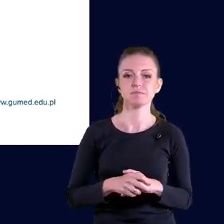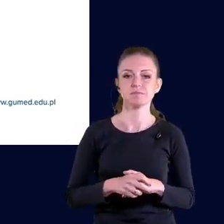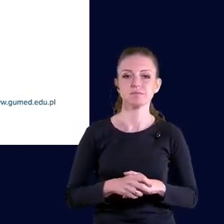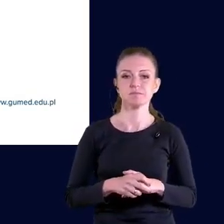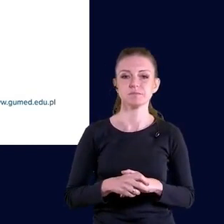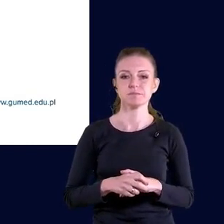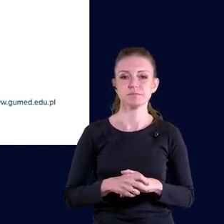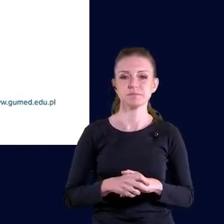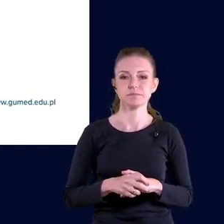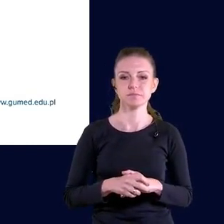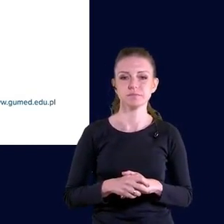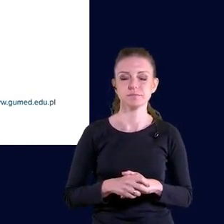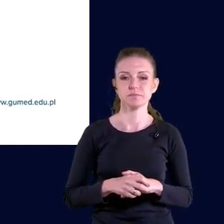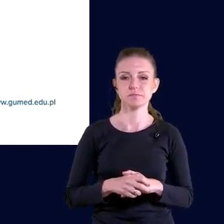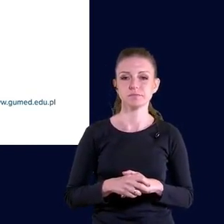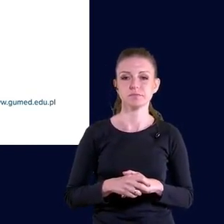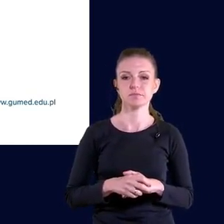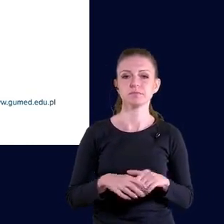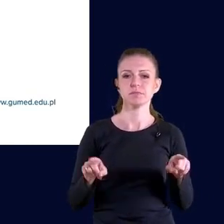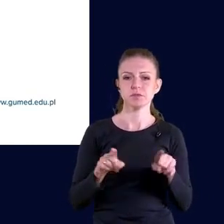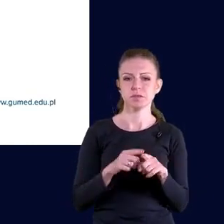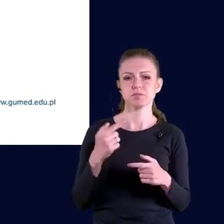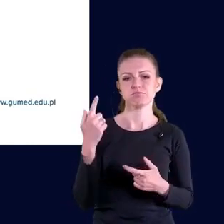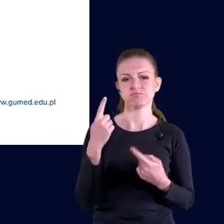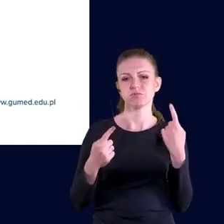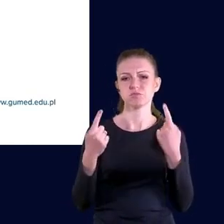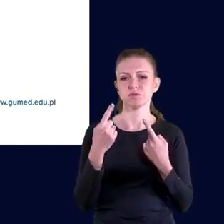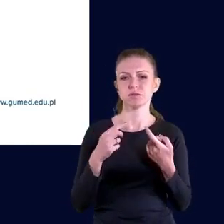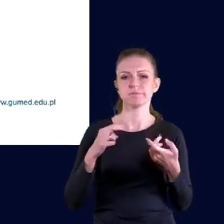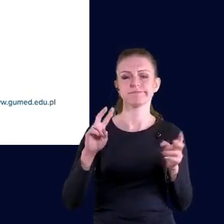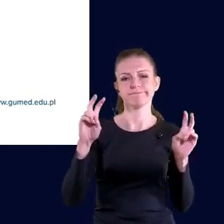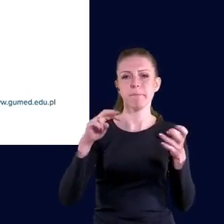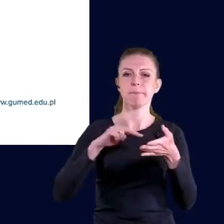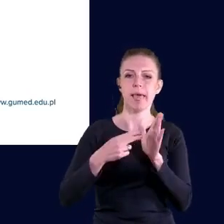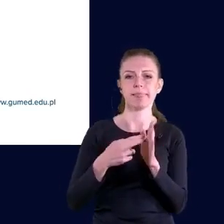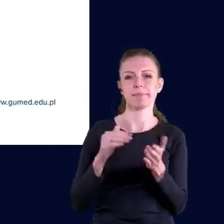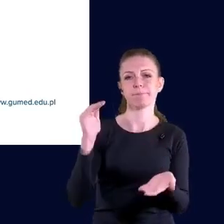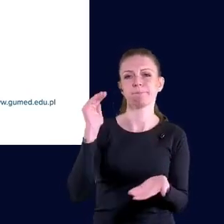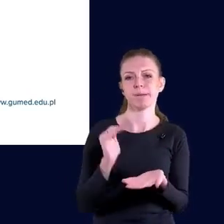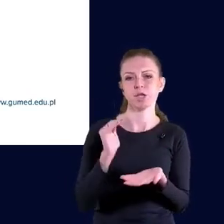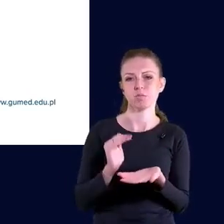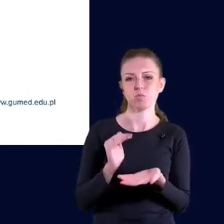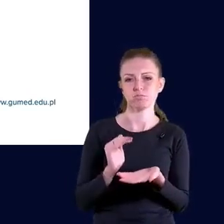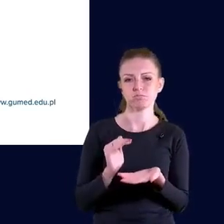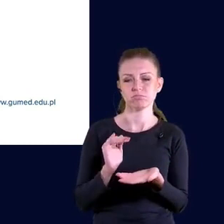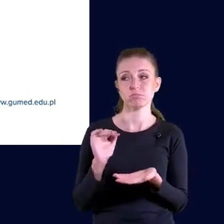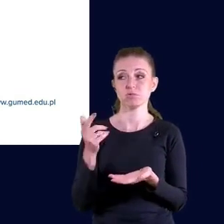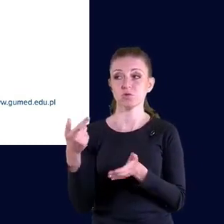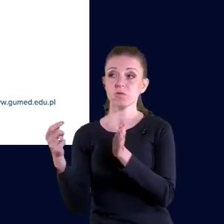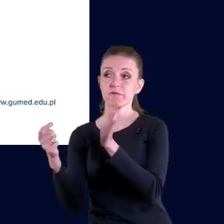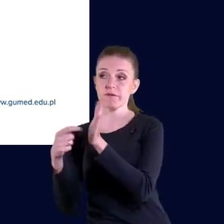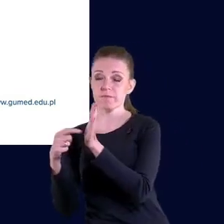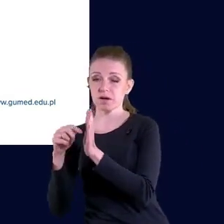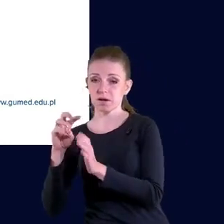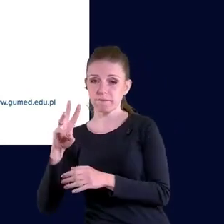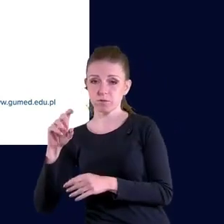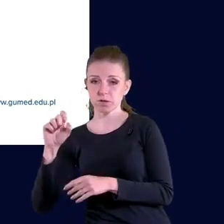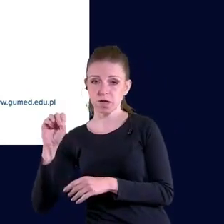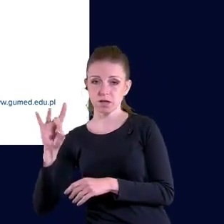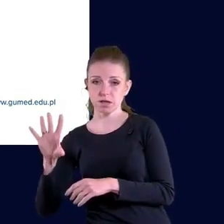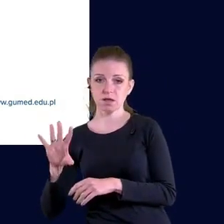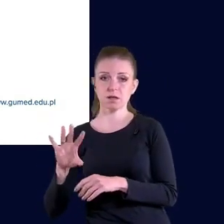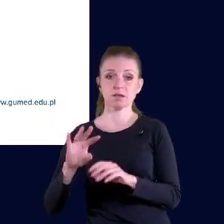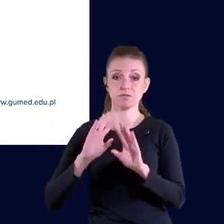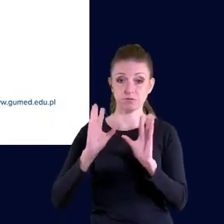musisz wypracować minimum jeżeli chodzi o zastosowane wytyczne siłą rzeczy nie